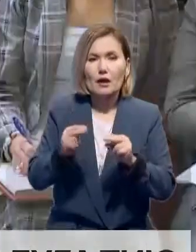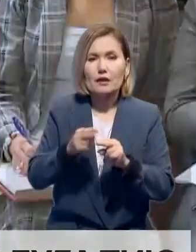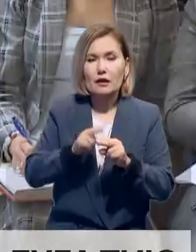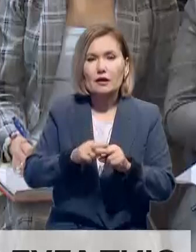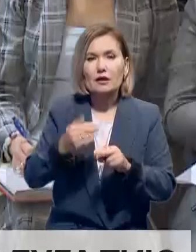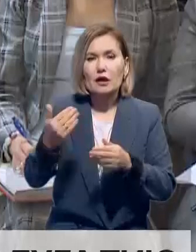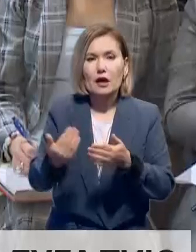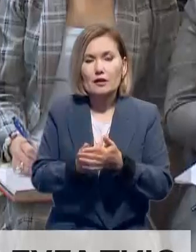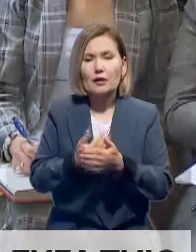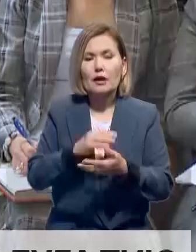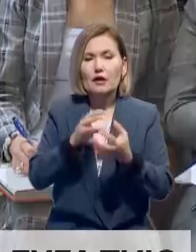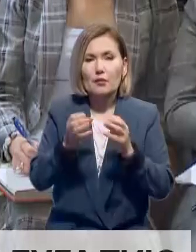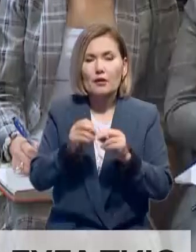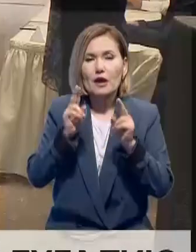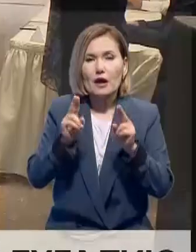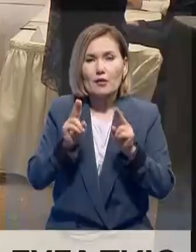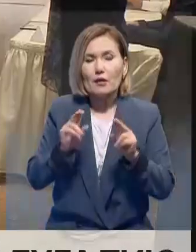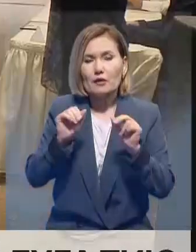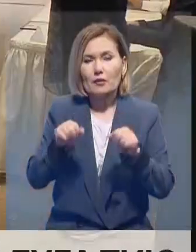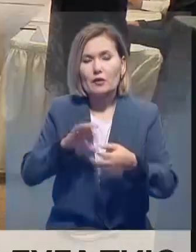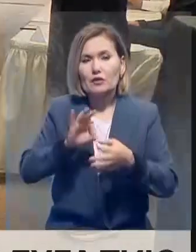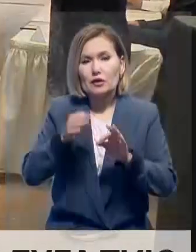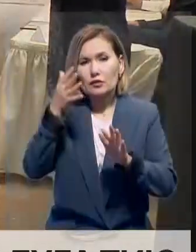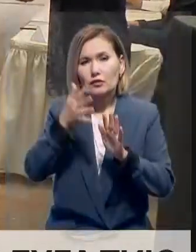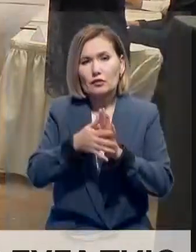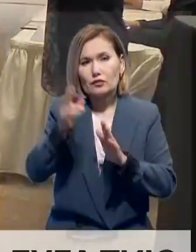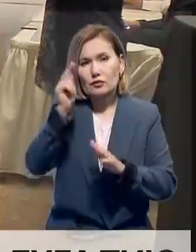мен әдіскерлер жаңа методиканың қыр-сырымен танысты.